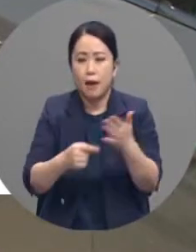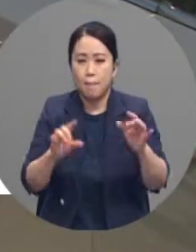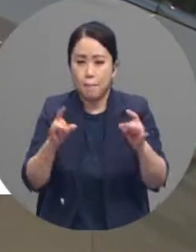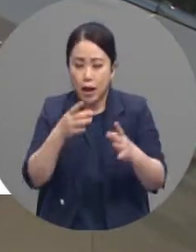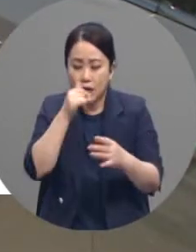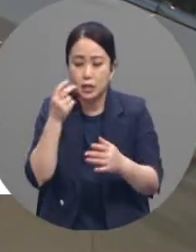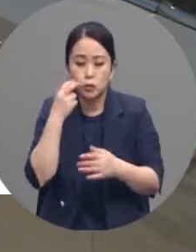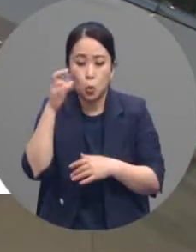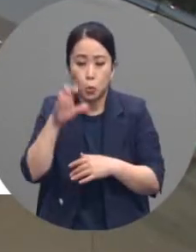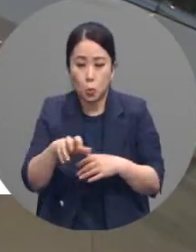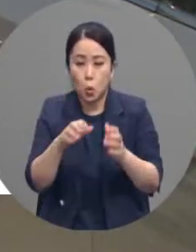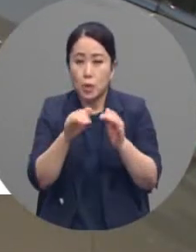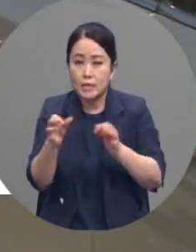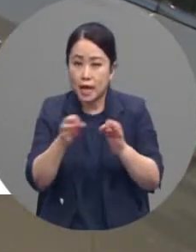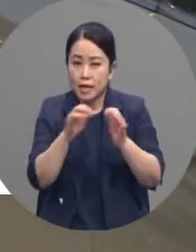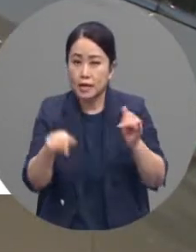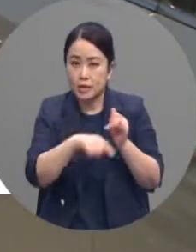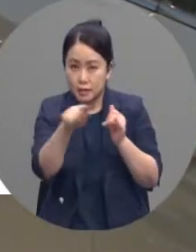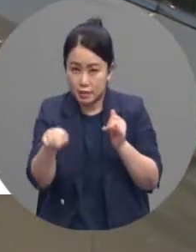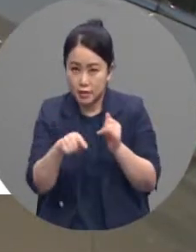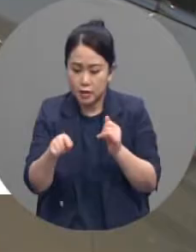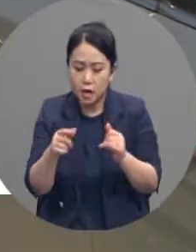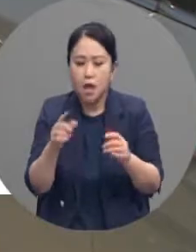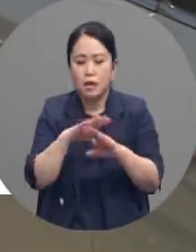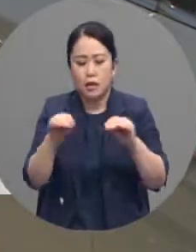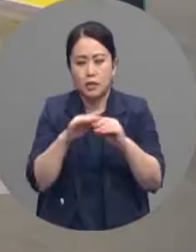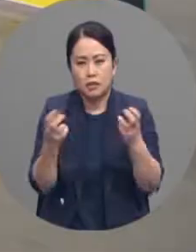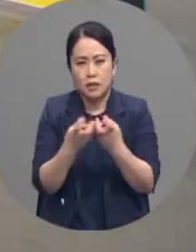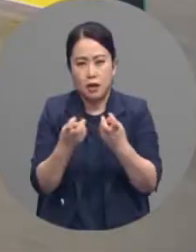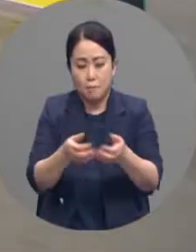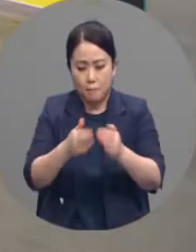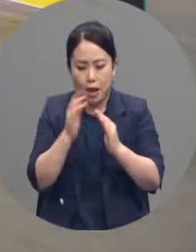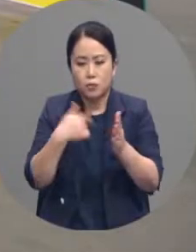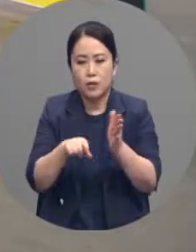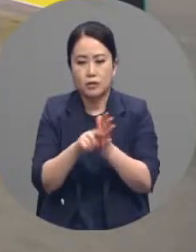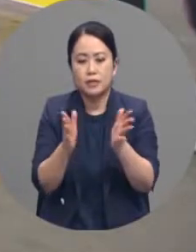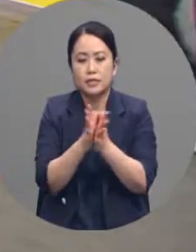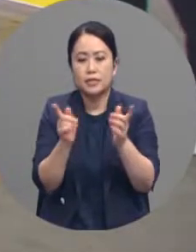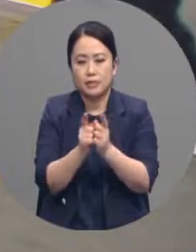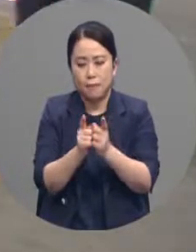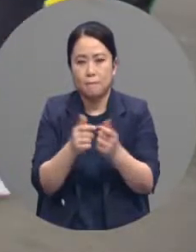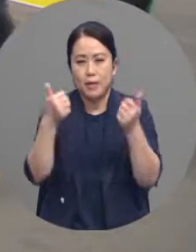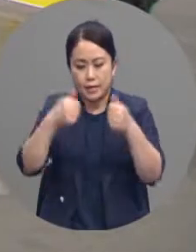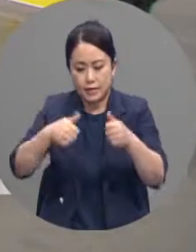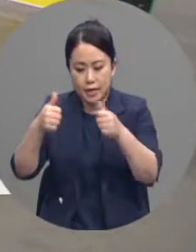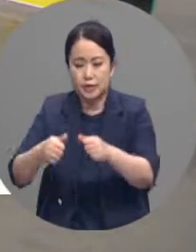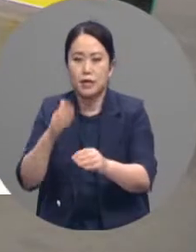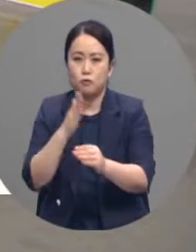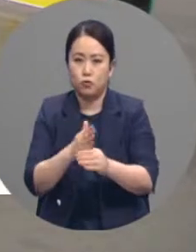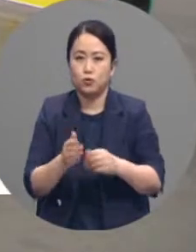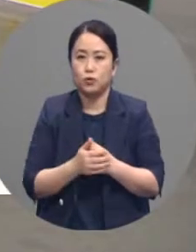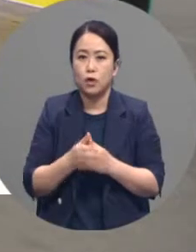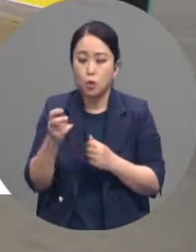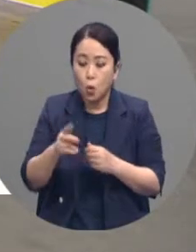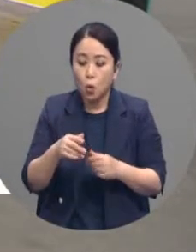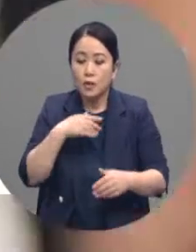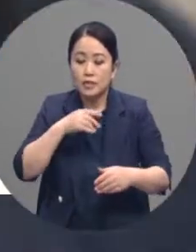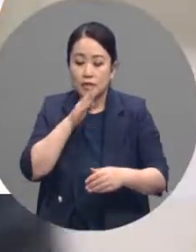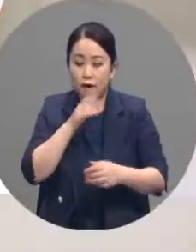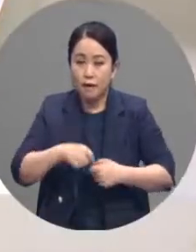위한 현장에서 인사를 드리고 있습니다. 정의당은 부산 민중행동과 함께